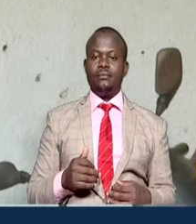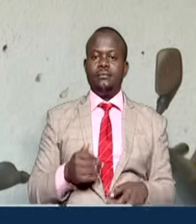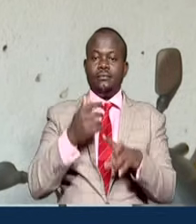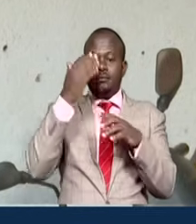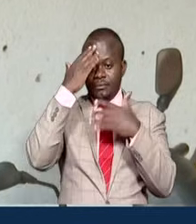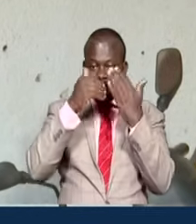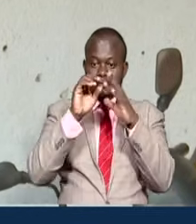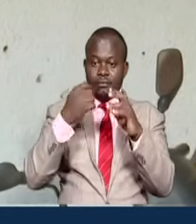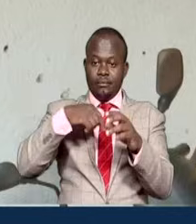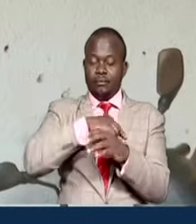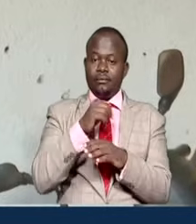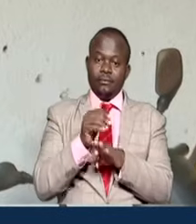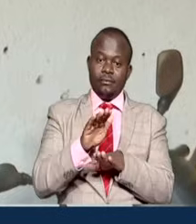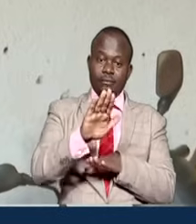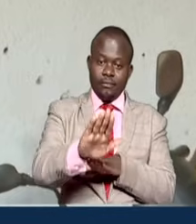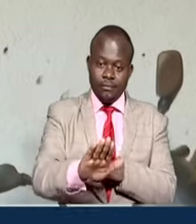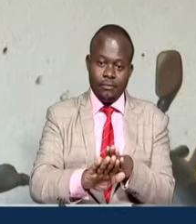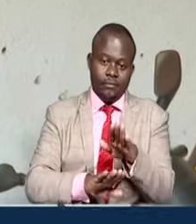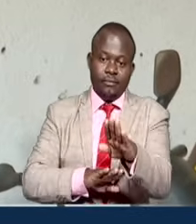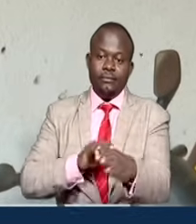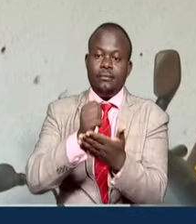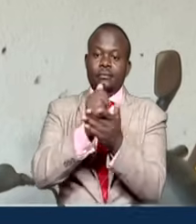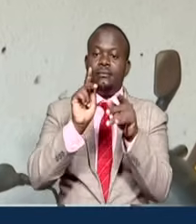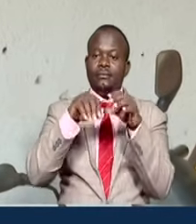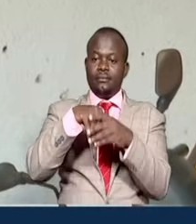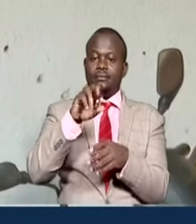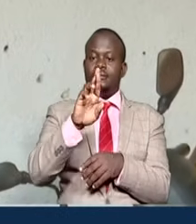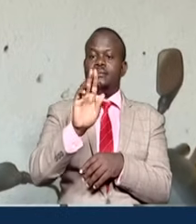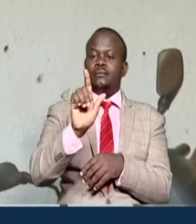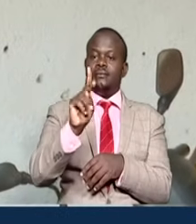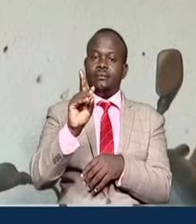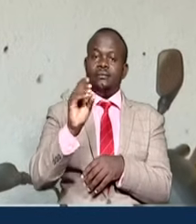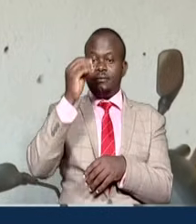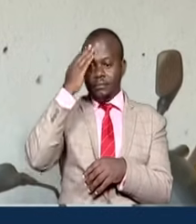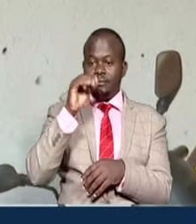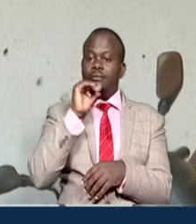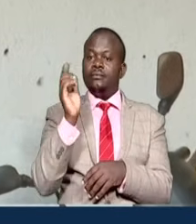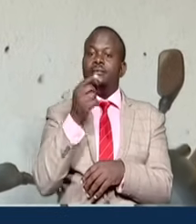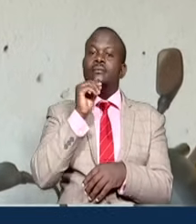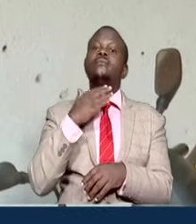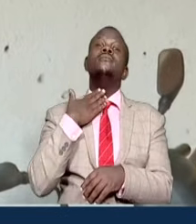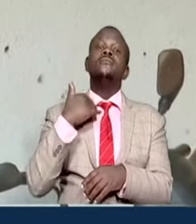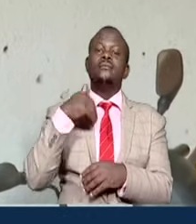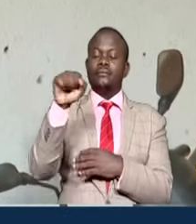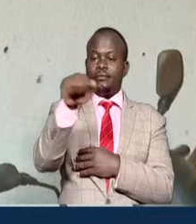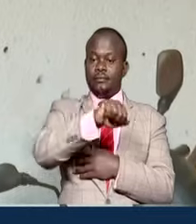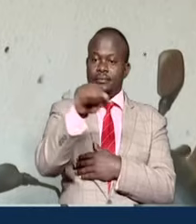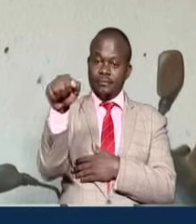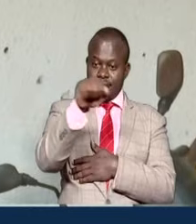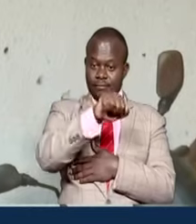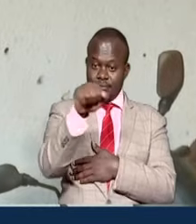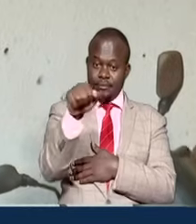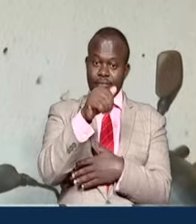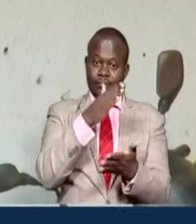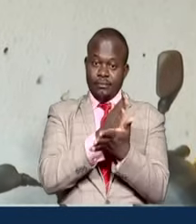Kubera ko indi ntambwe nshaka guteza abanyarurindo ndabizi nta n'umwe utifuza gutunga imodoka, si